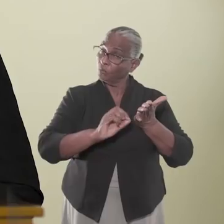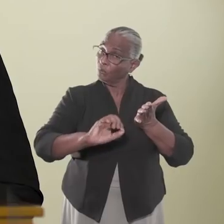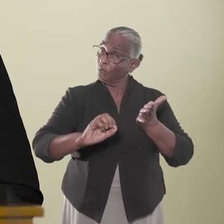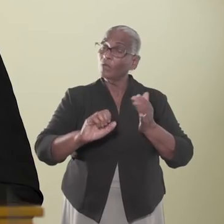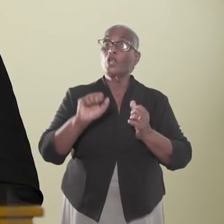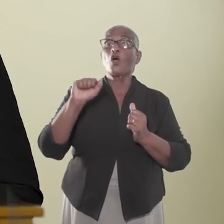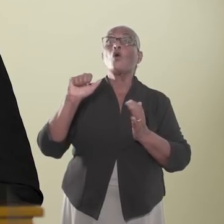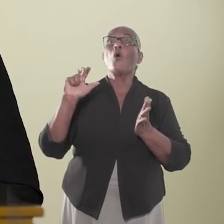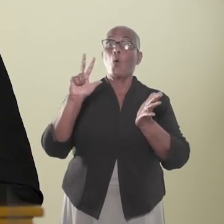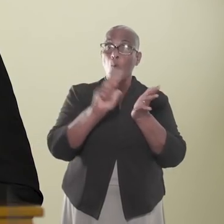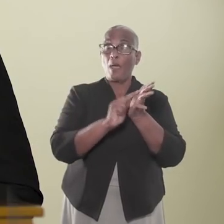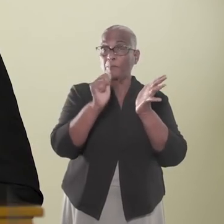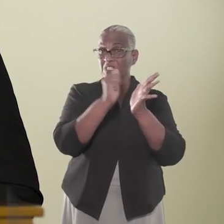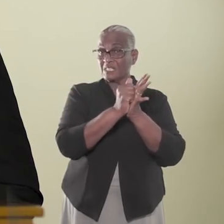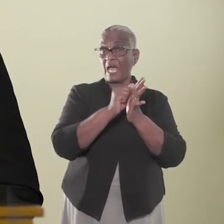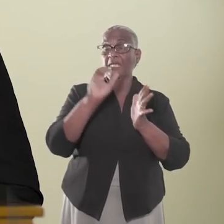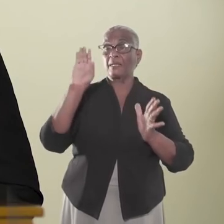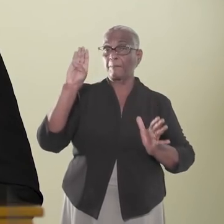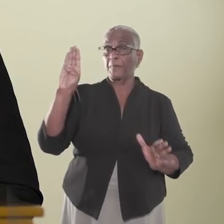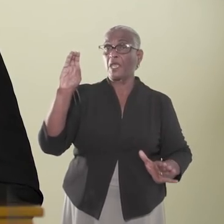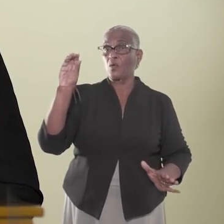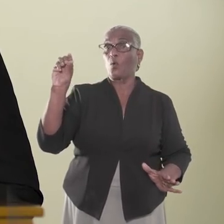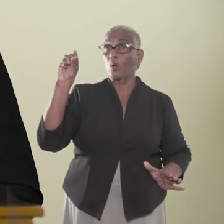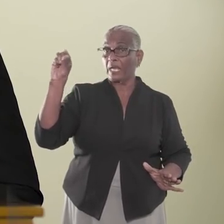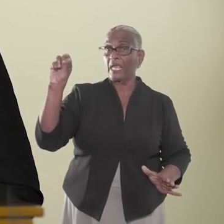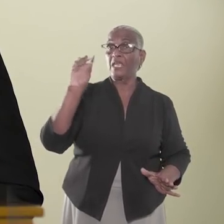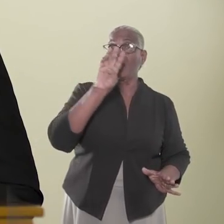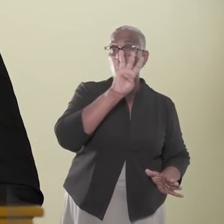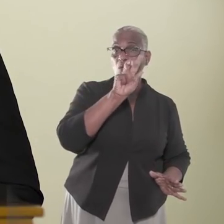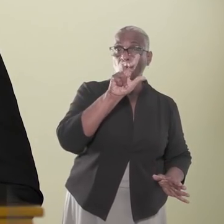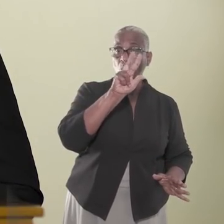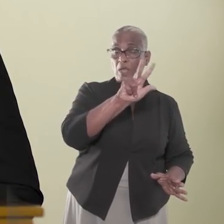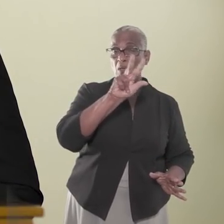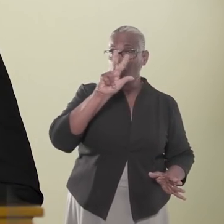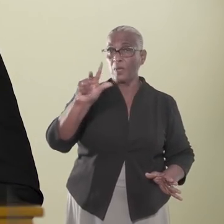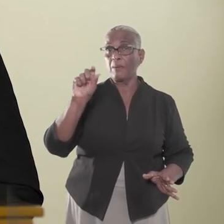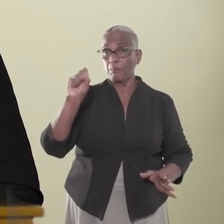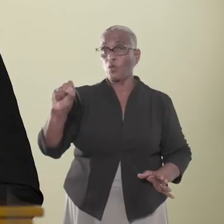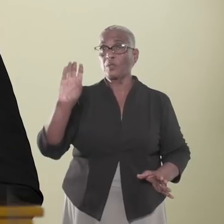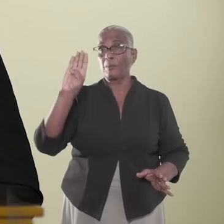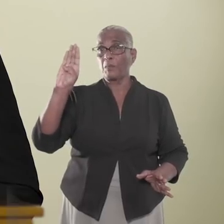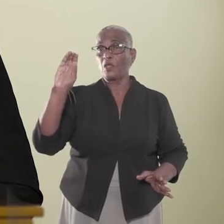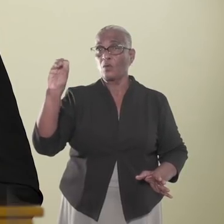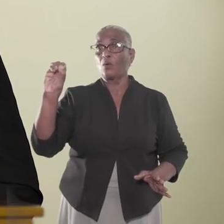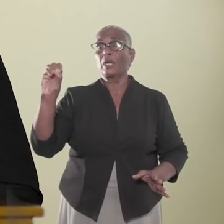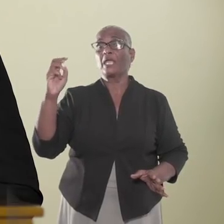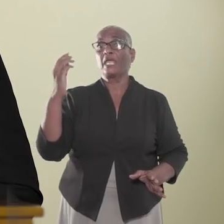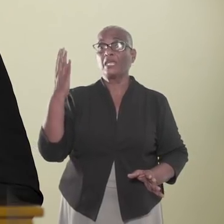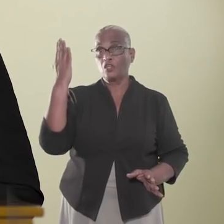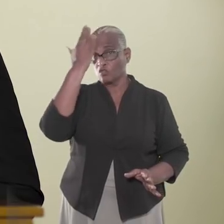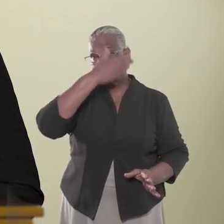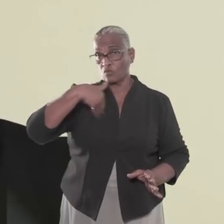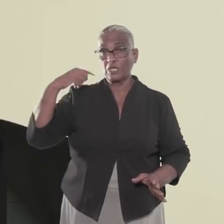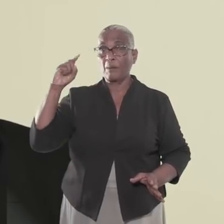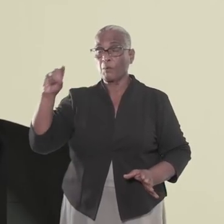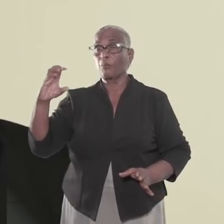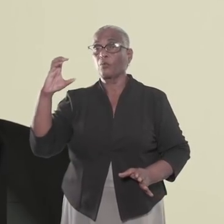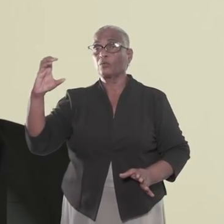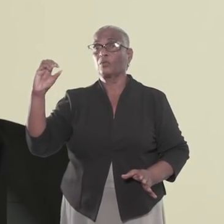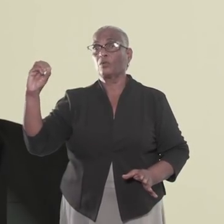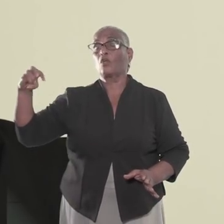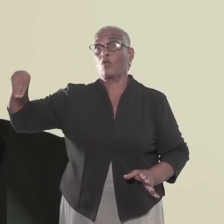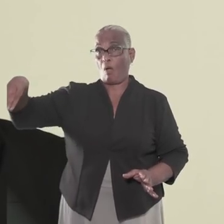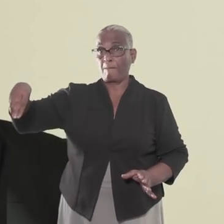zijn te zien op de website van het BOG, www.bogsuriname.com, ten